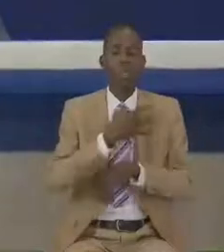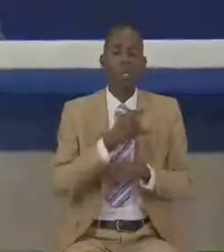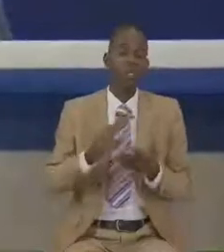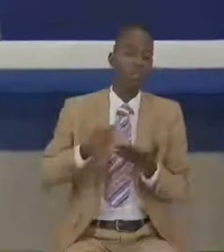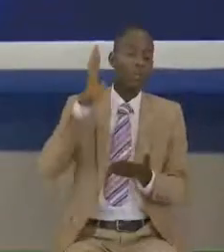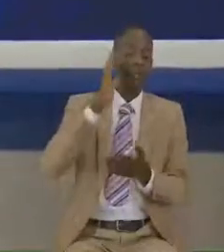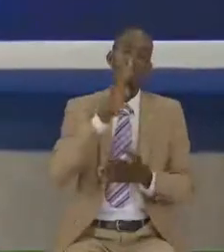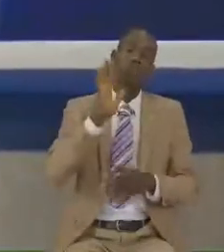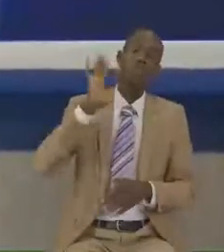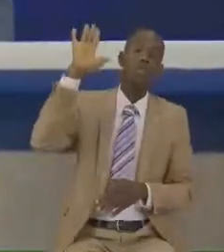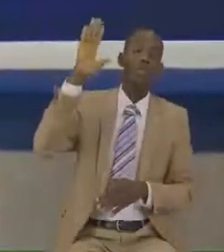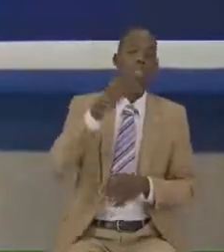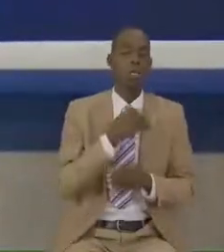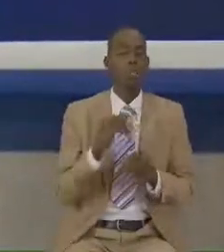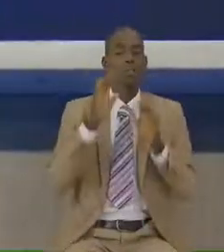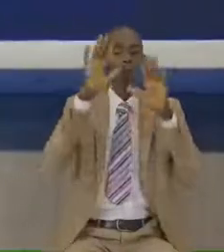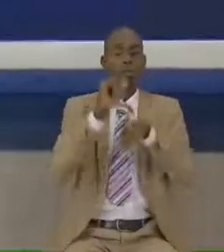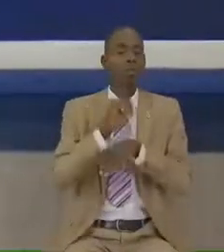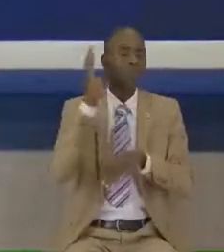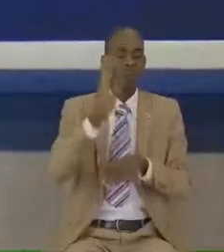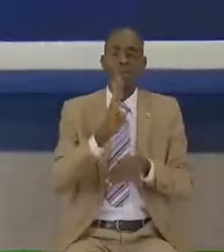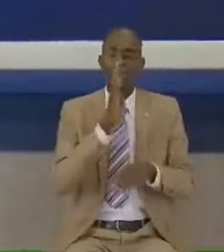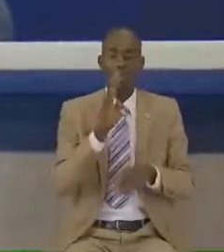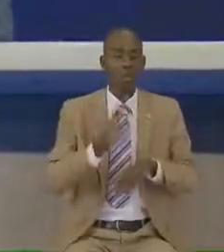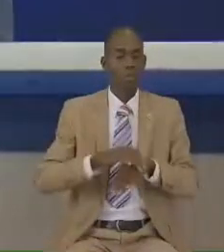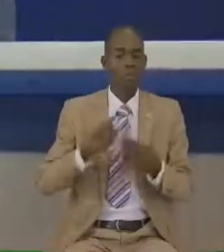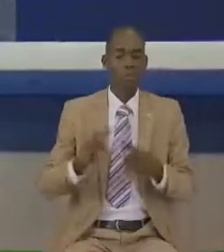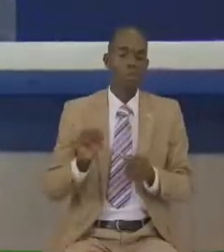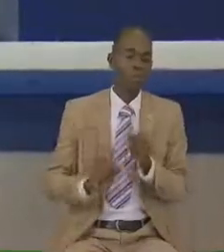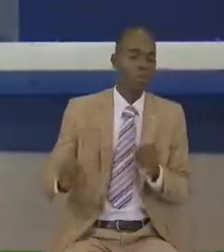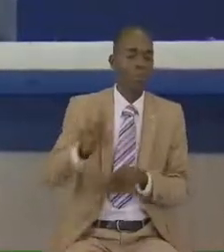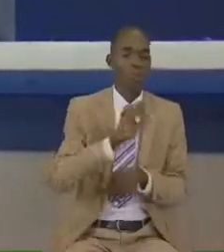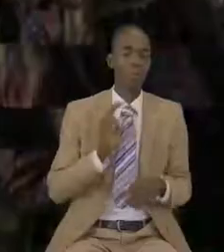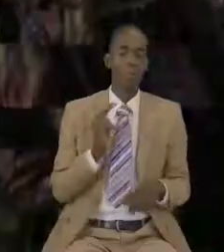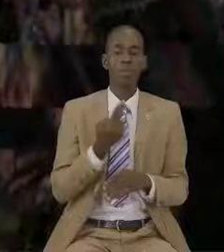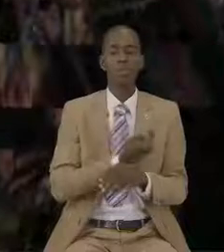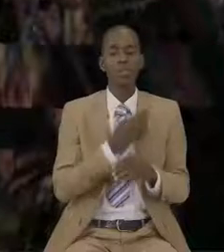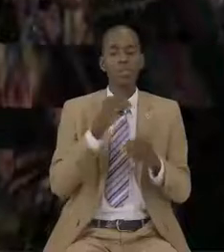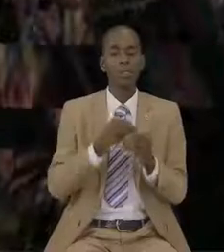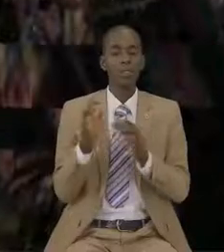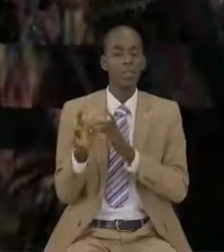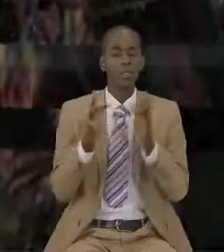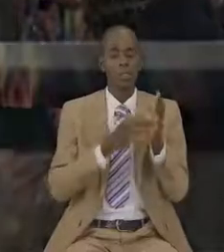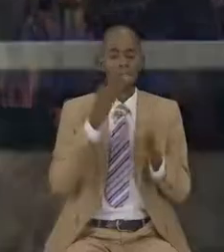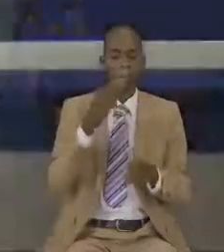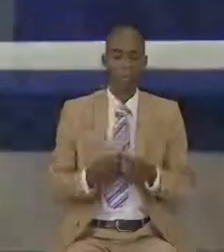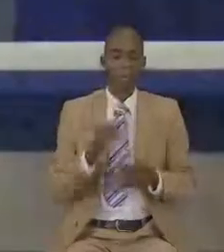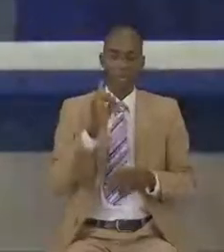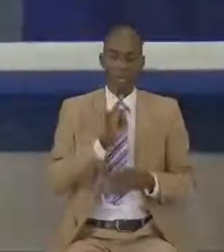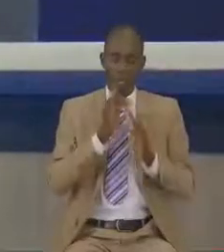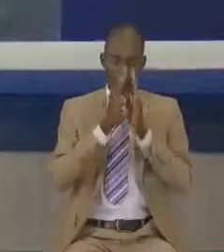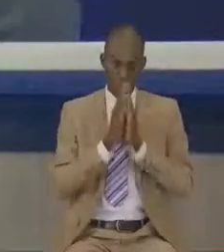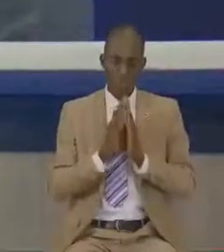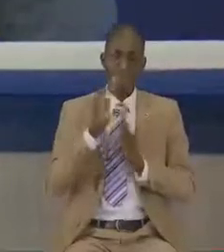aujourd'hui. Et la gloire te reviendra et les miracles seront pour chacun de nous. Au nom